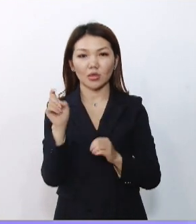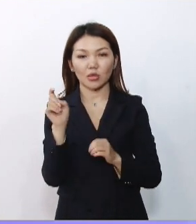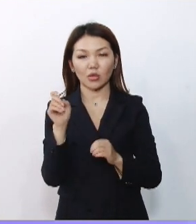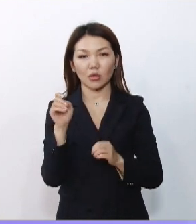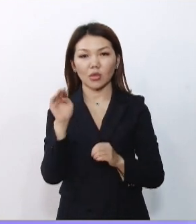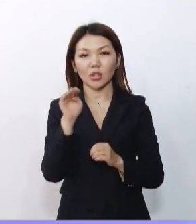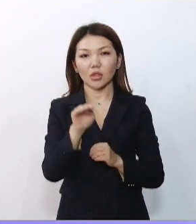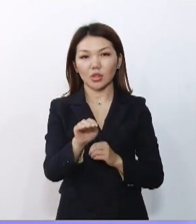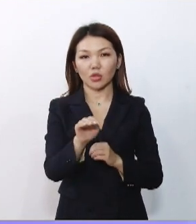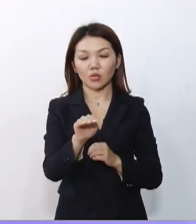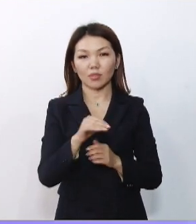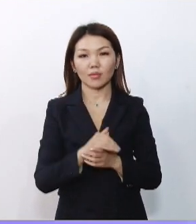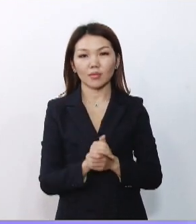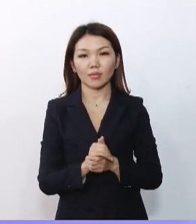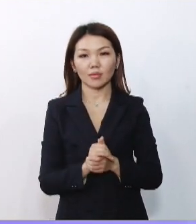100, 1000.